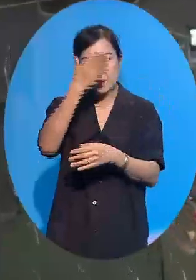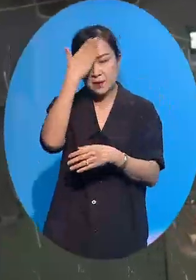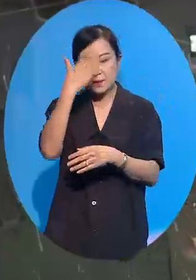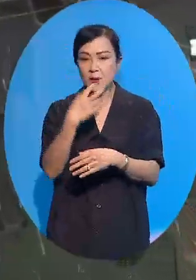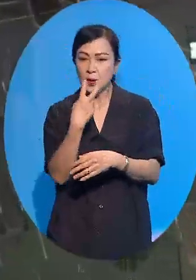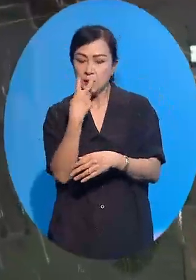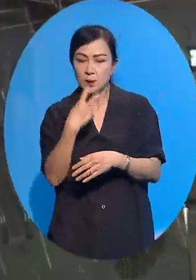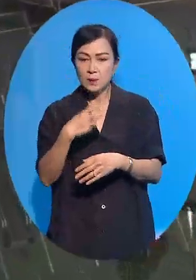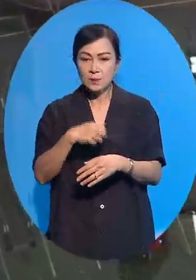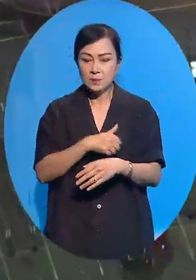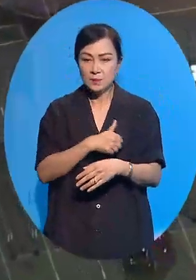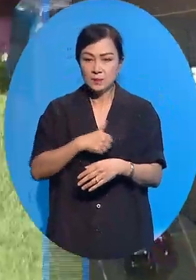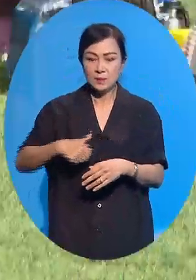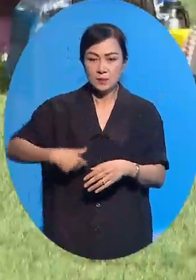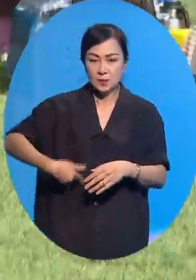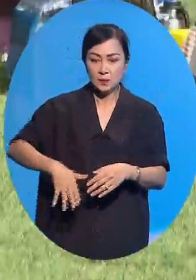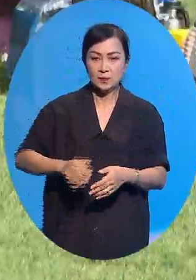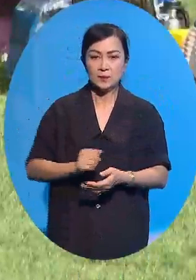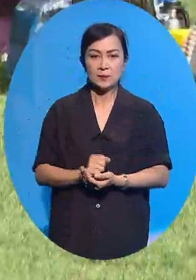đang truy tìm hung thủ.